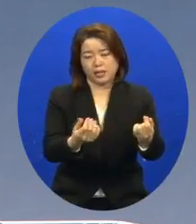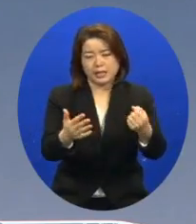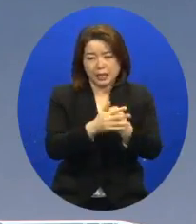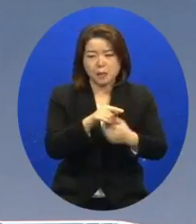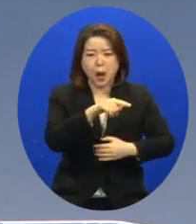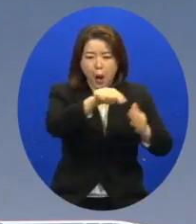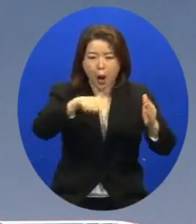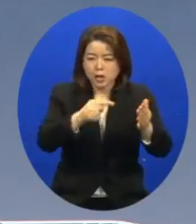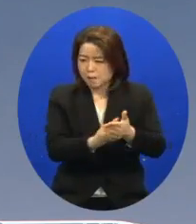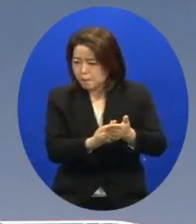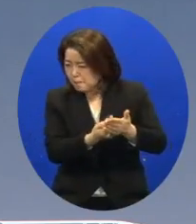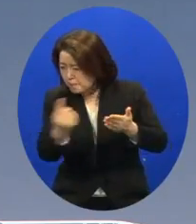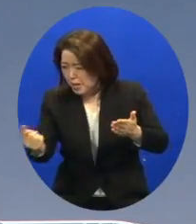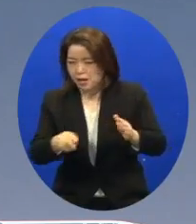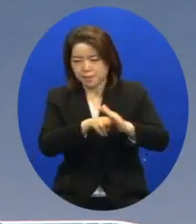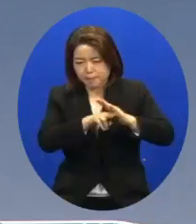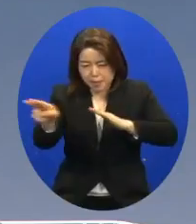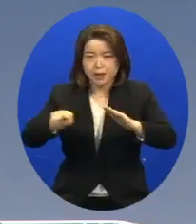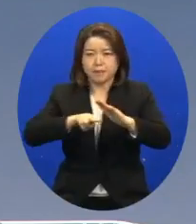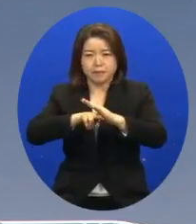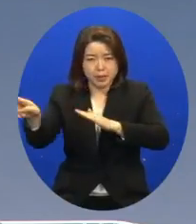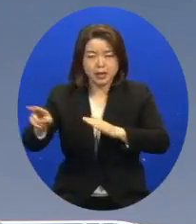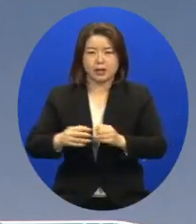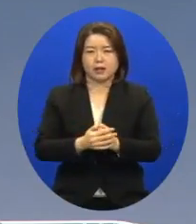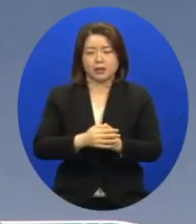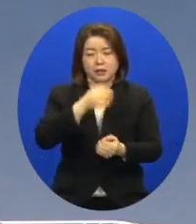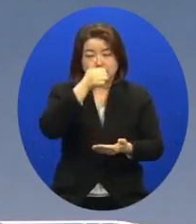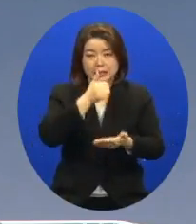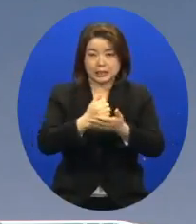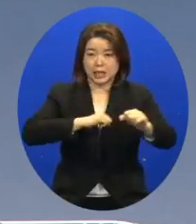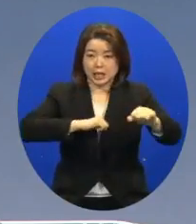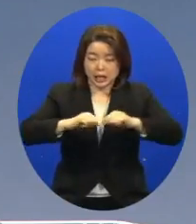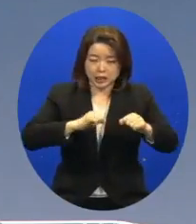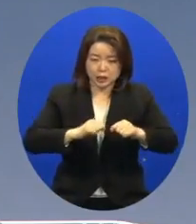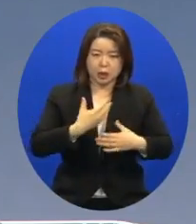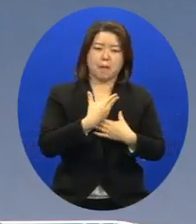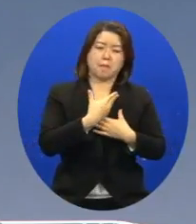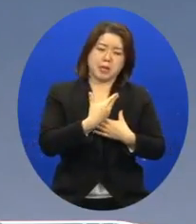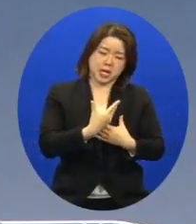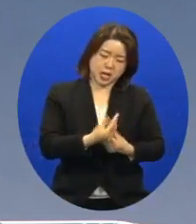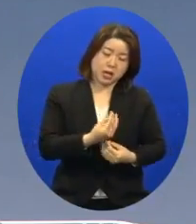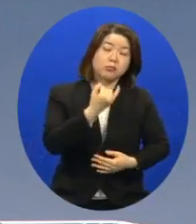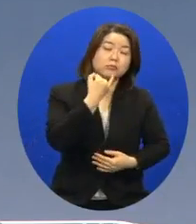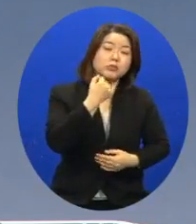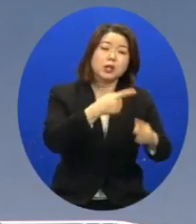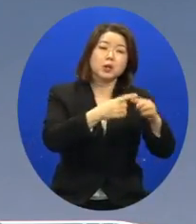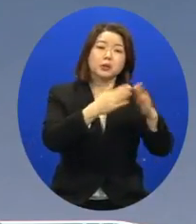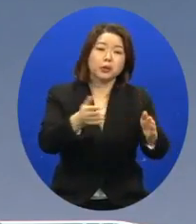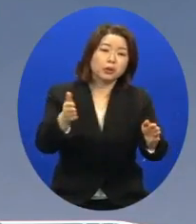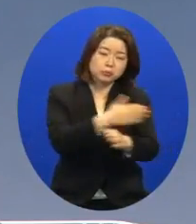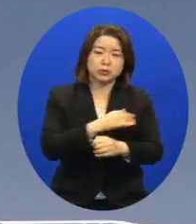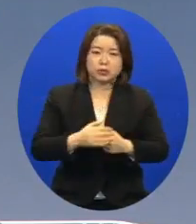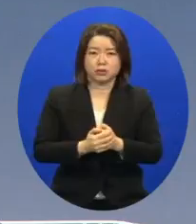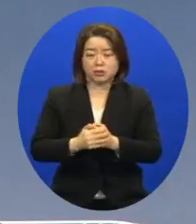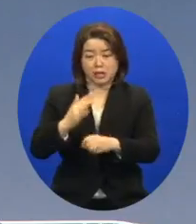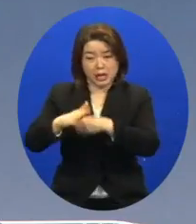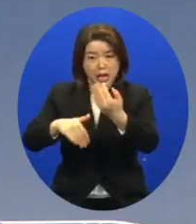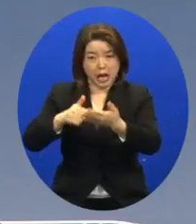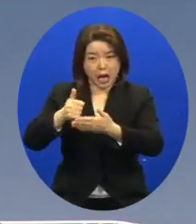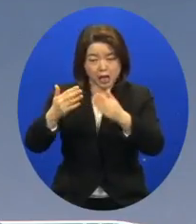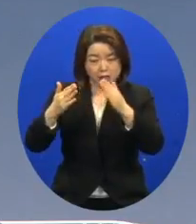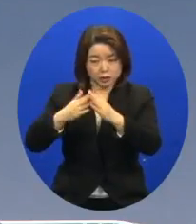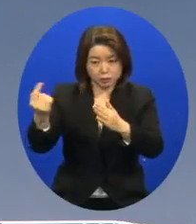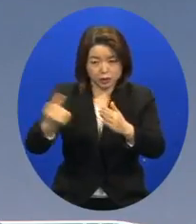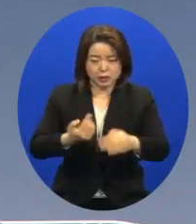다란 하십시오 다란 하십시오 죄를 지어도 편안한 교회 들로부터 하나님의 집에 와서 여러분의